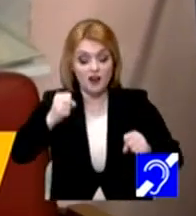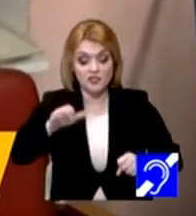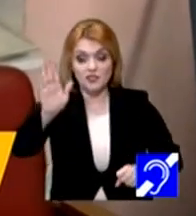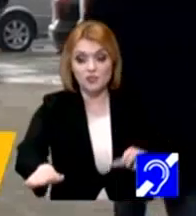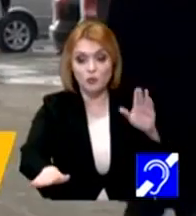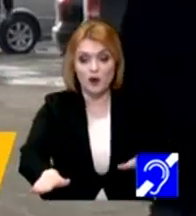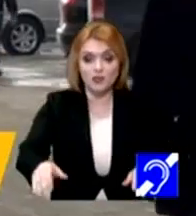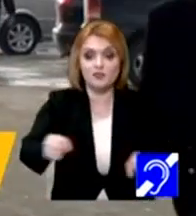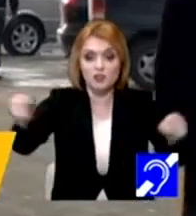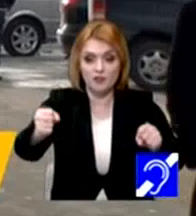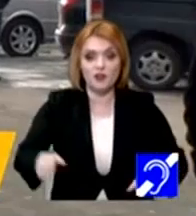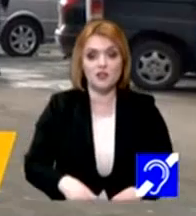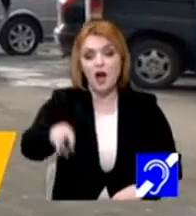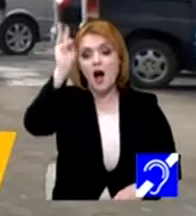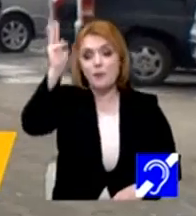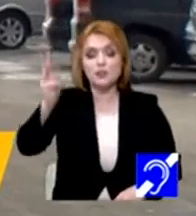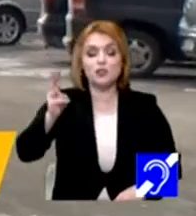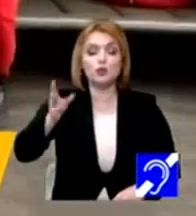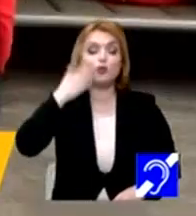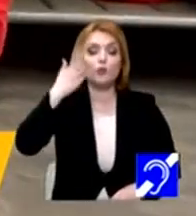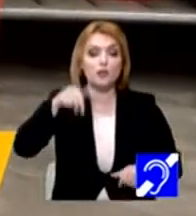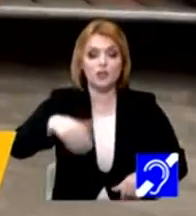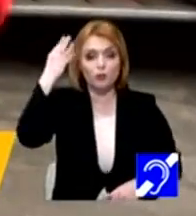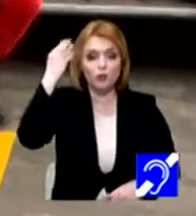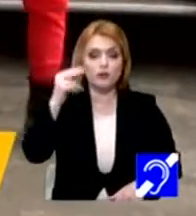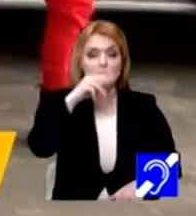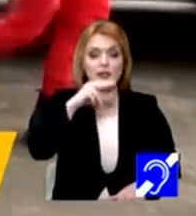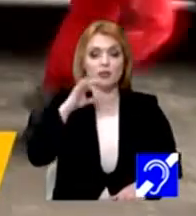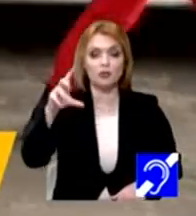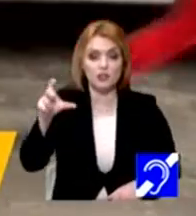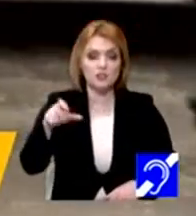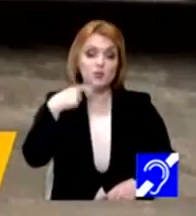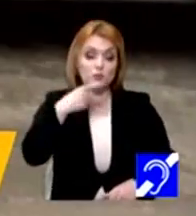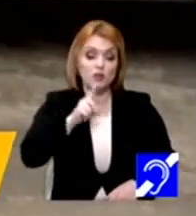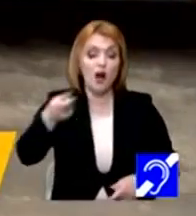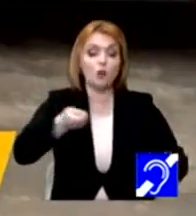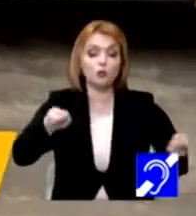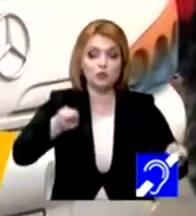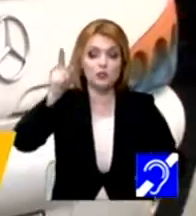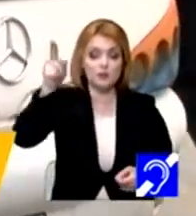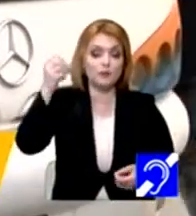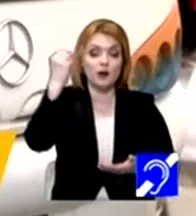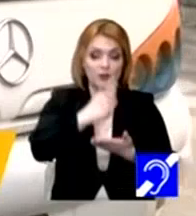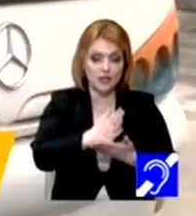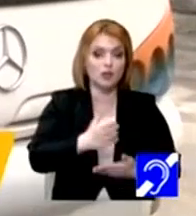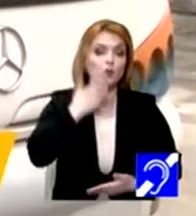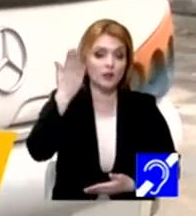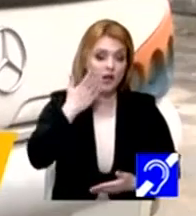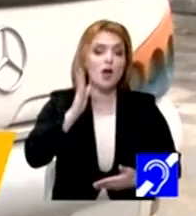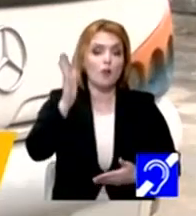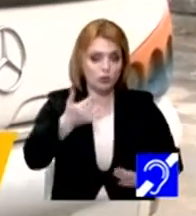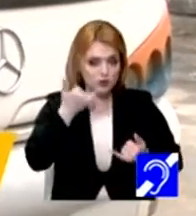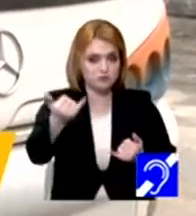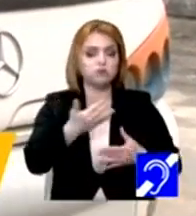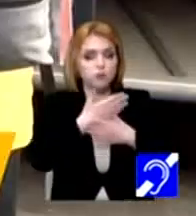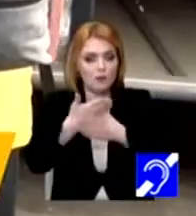очень сложно. Ambasadorul României în Republica Moldova, Daniel Ioniță, a reiterat că autoritățile de la București vor oferi sprijin constant